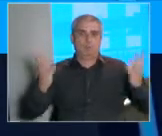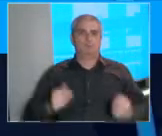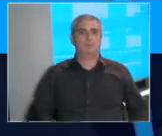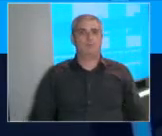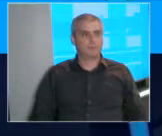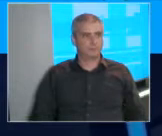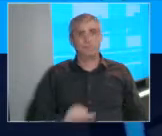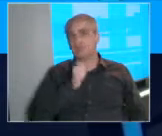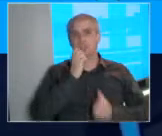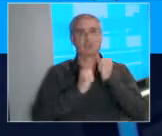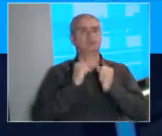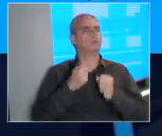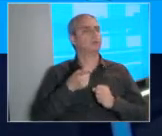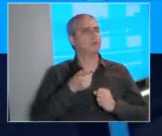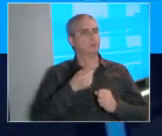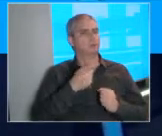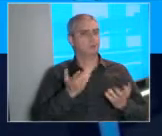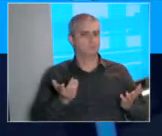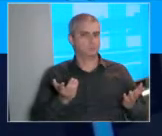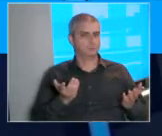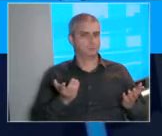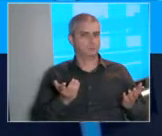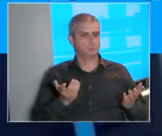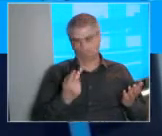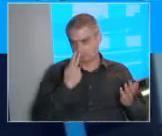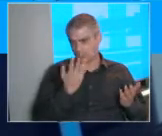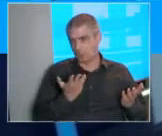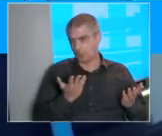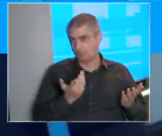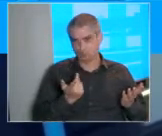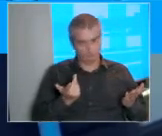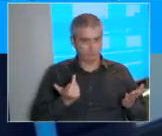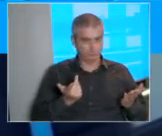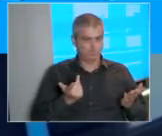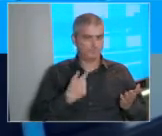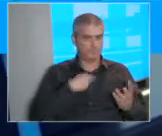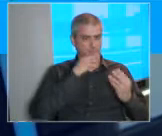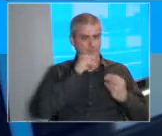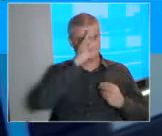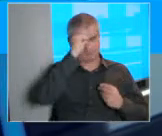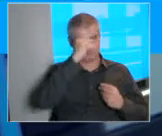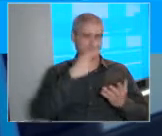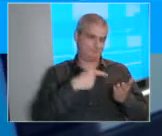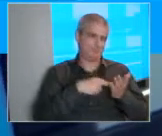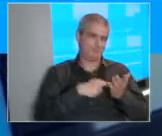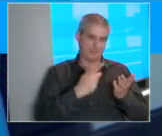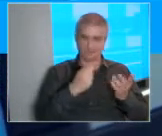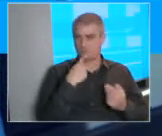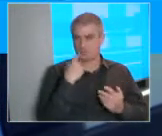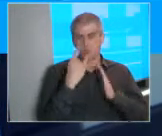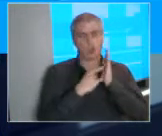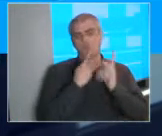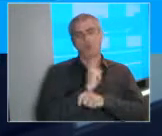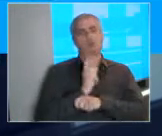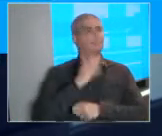העניין. זה דרמטי וזה הכי קשה לבדוק. עכשיו תראה, לכאורה יאמר, אנחנו מדברים על גברים, כי כאילו, כמו שאתה אומר, החוק אומר